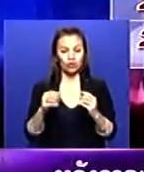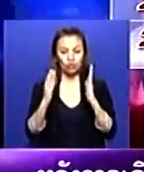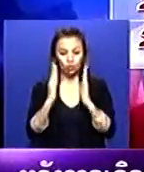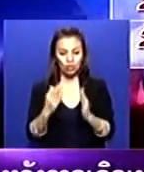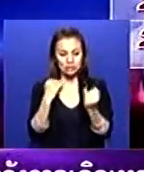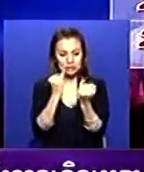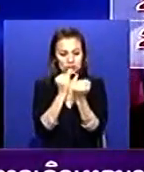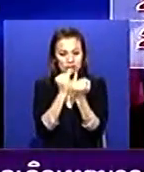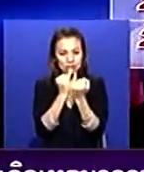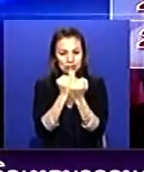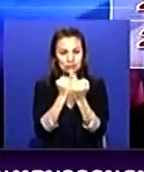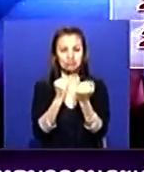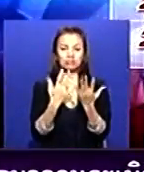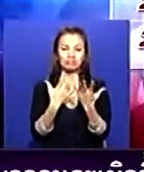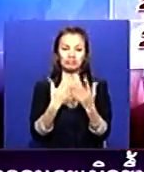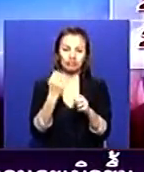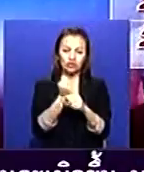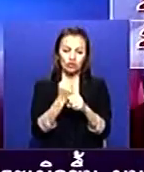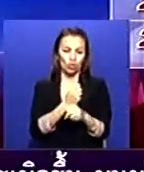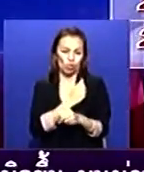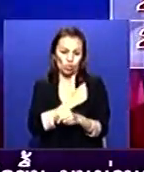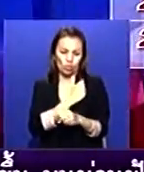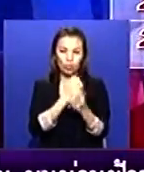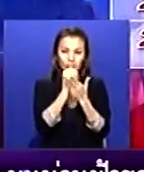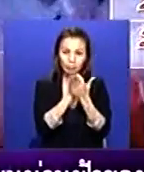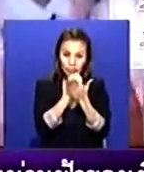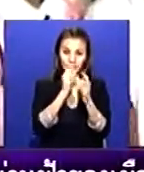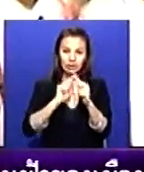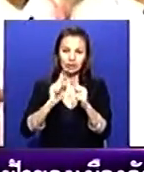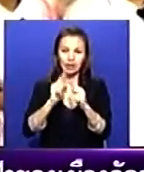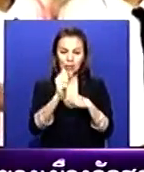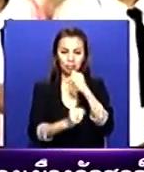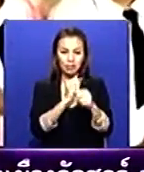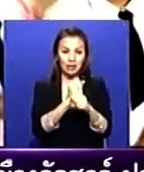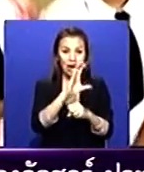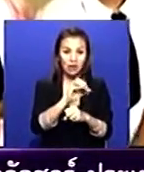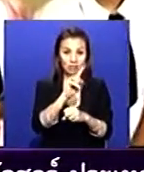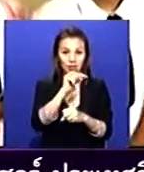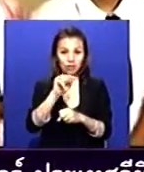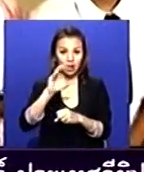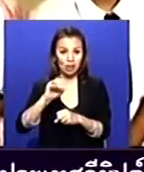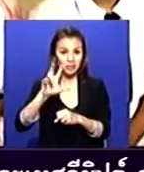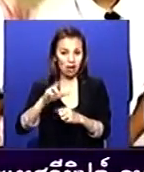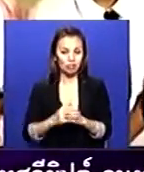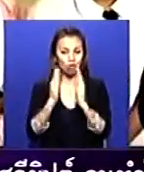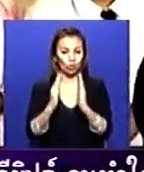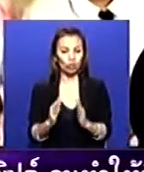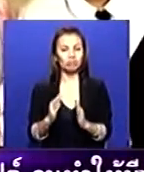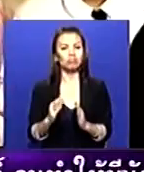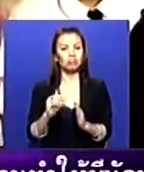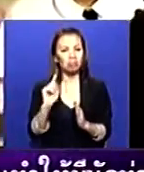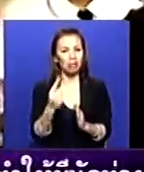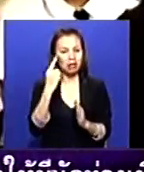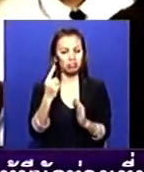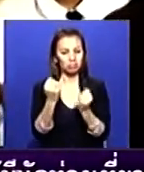รักษาตั้งแต่ปี2551ถึง2553ก็พบว่าผู้เสพรายใหม่มีอายุระหว่าง15ถึง